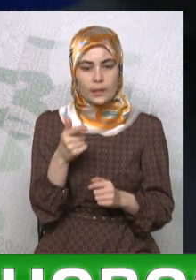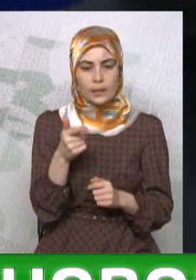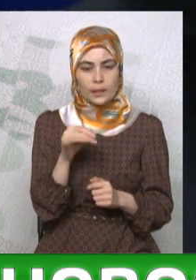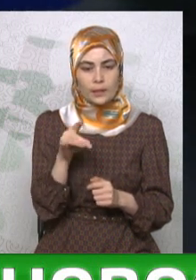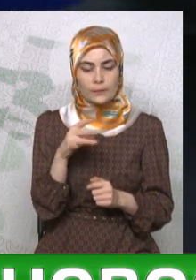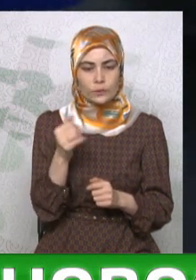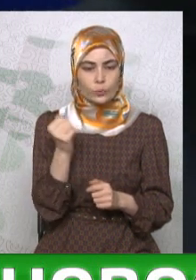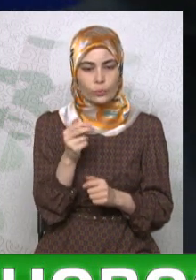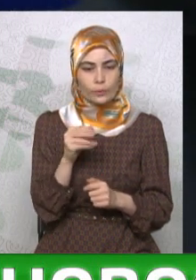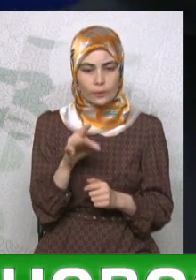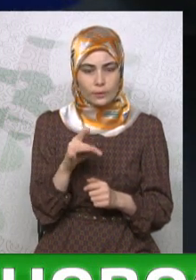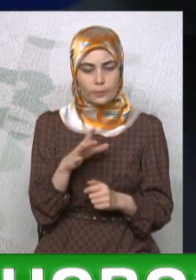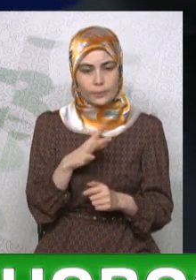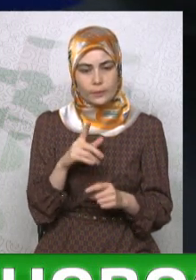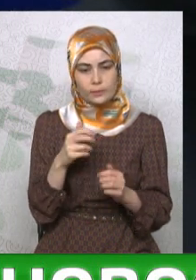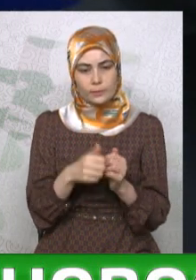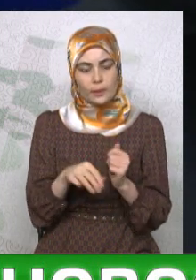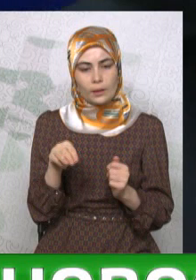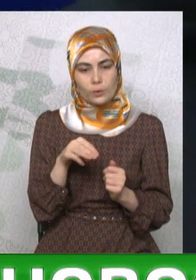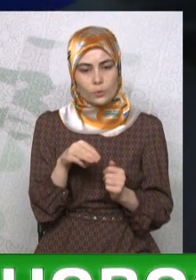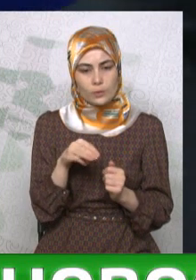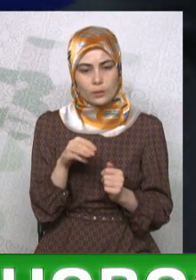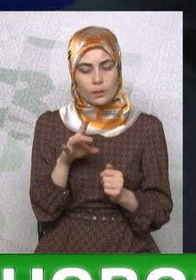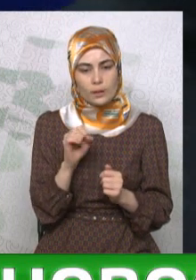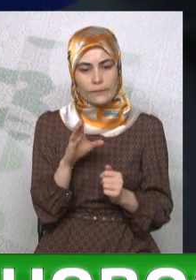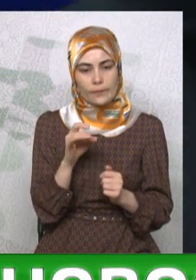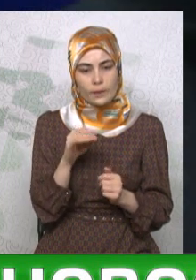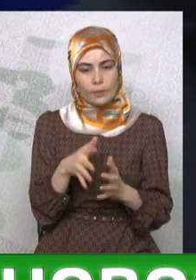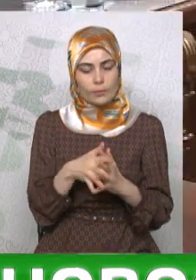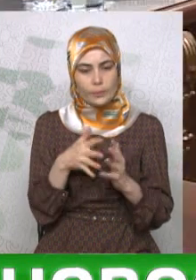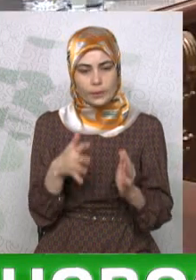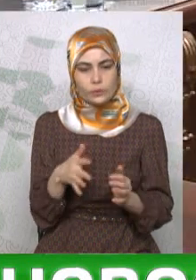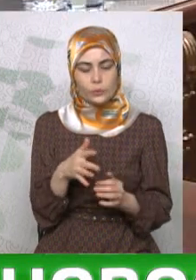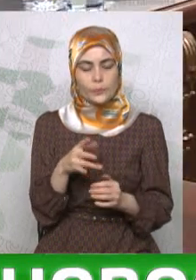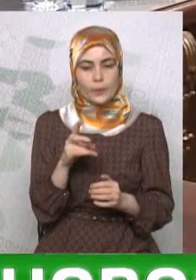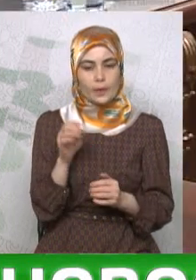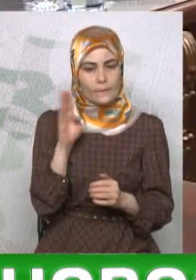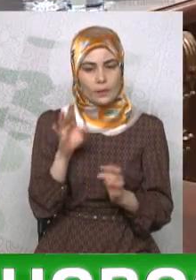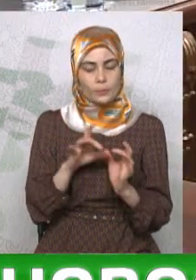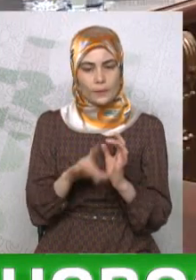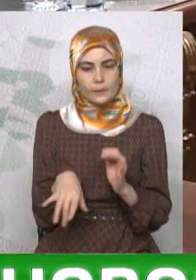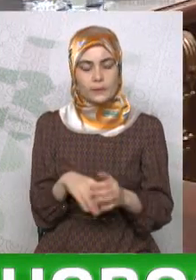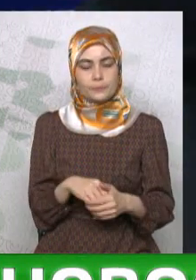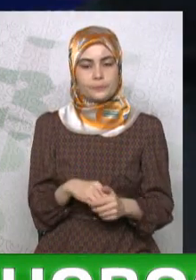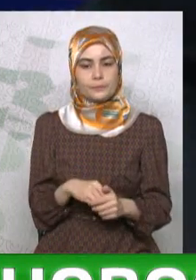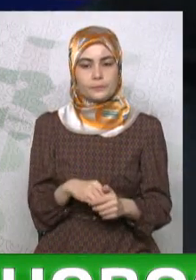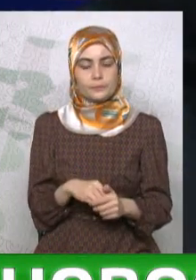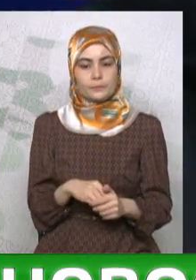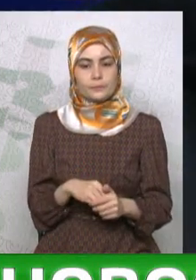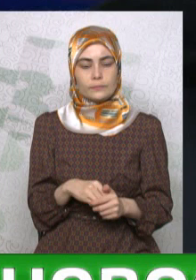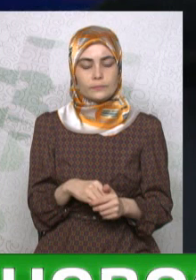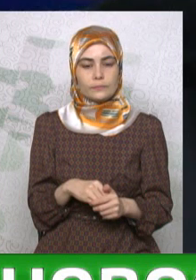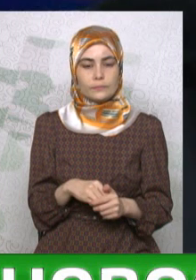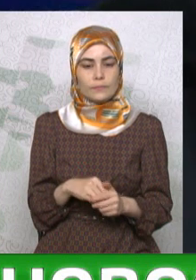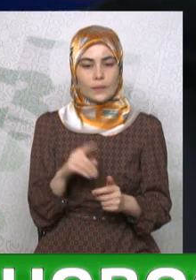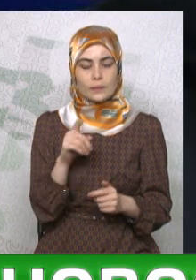нас произошла авария в районе Троицкой. Большая авария на большом магистральном трубопроводе. Просто стат данные.